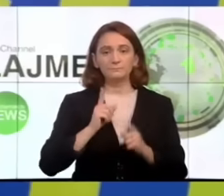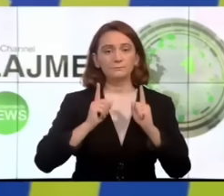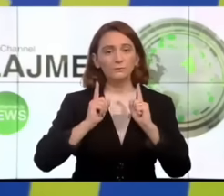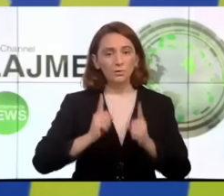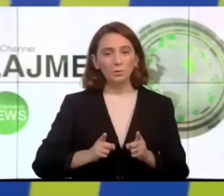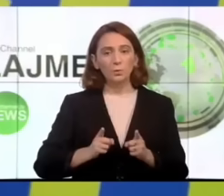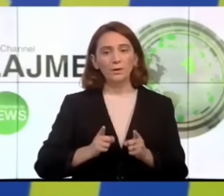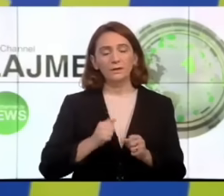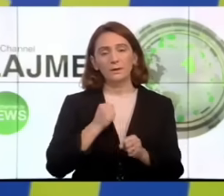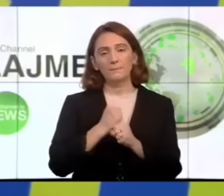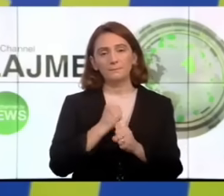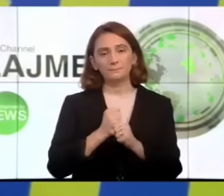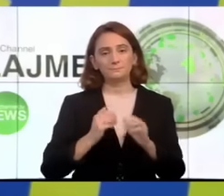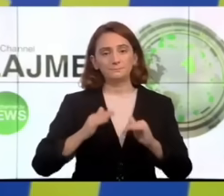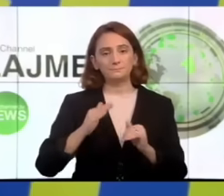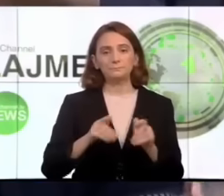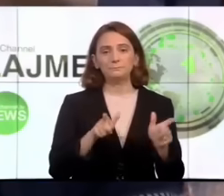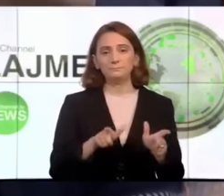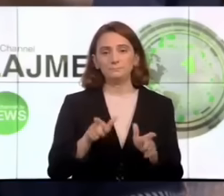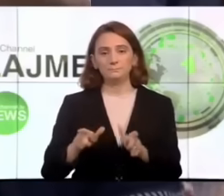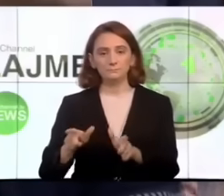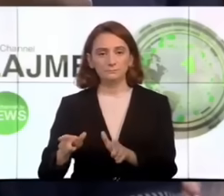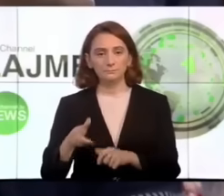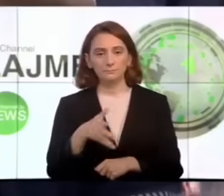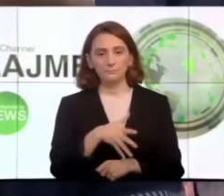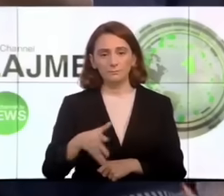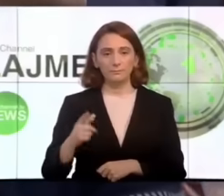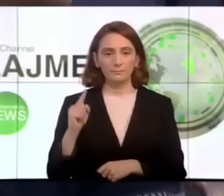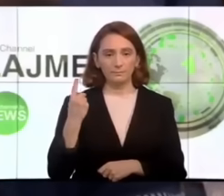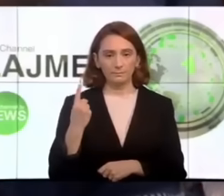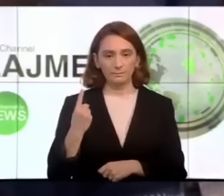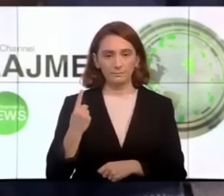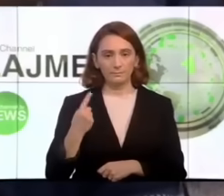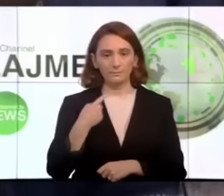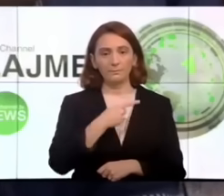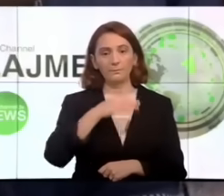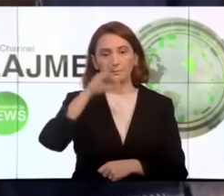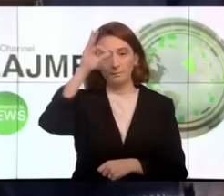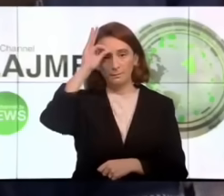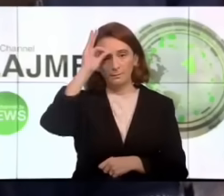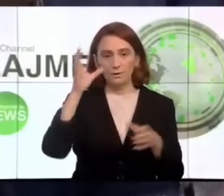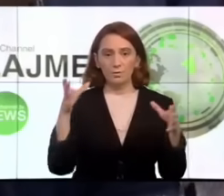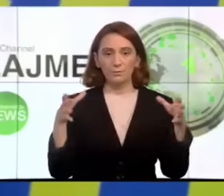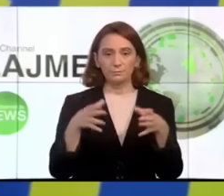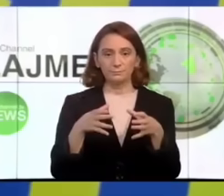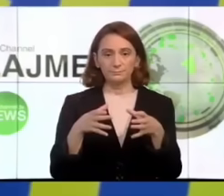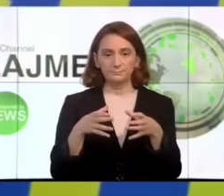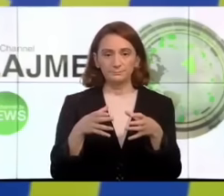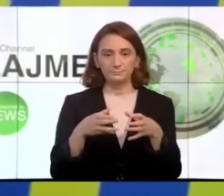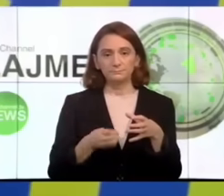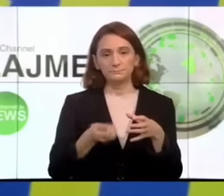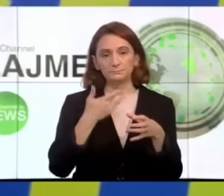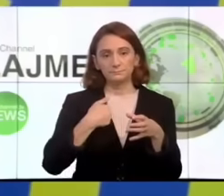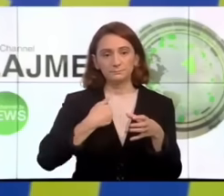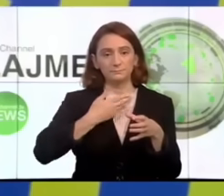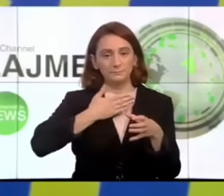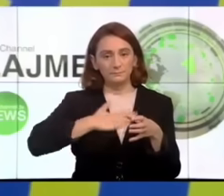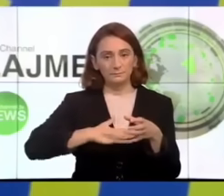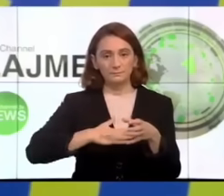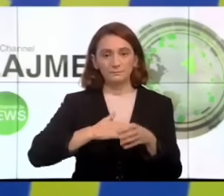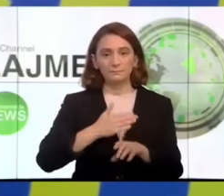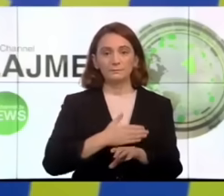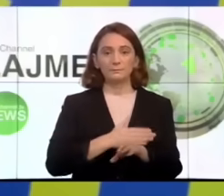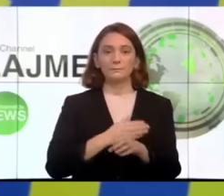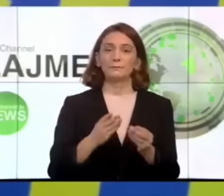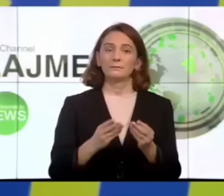në veproni, rëndohet nga kjo situatë. Por, saj ne nuk kemi që fari bëjmë aq më tepër në një